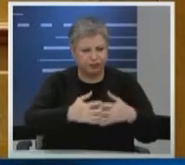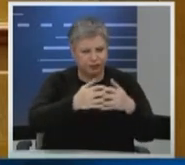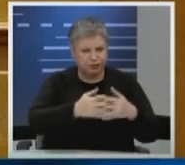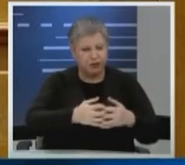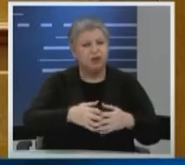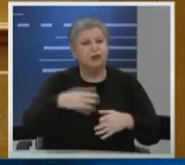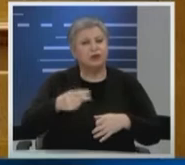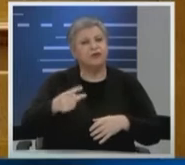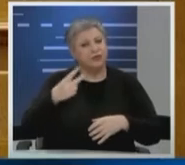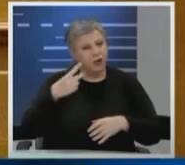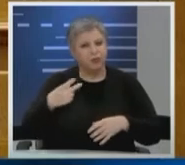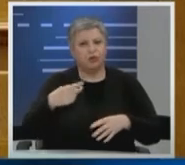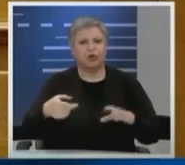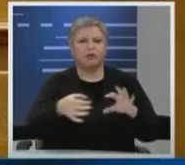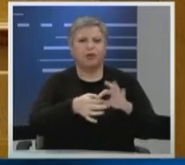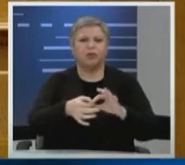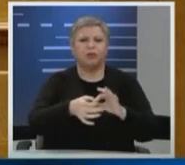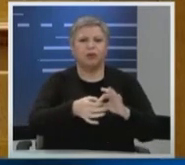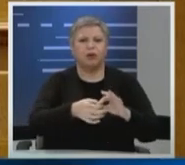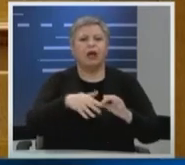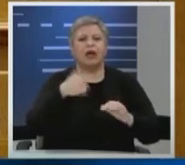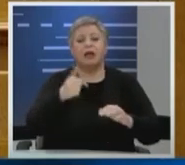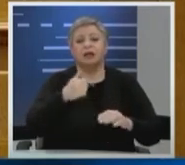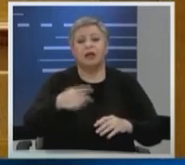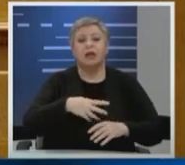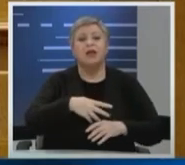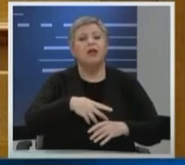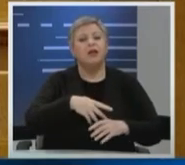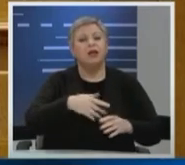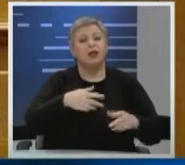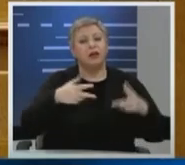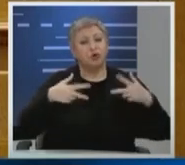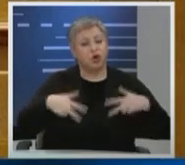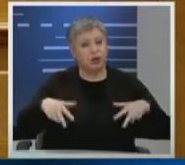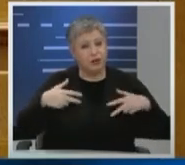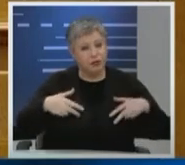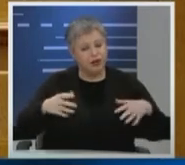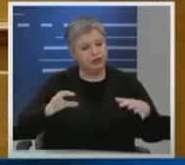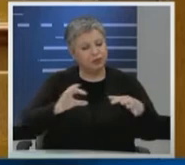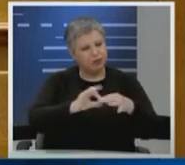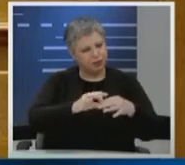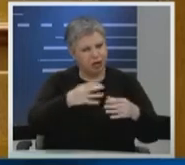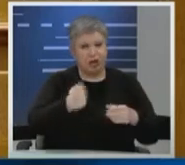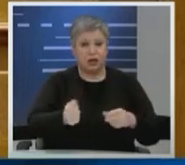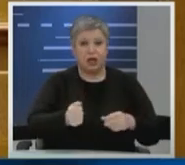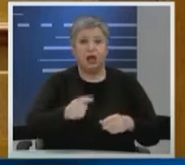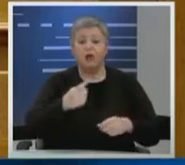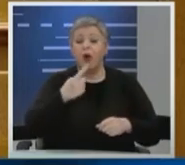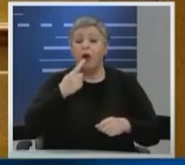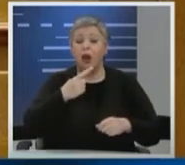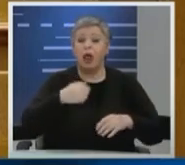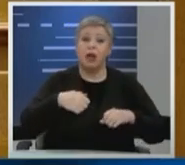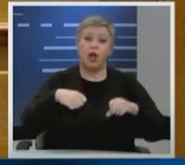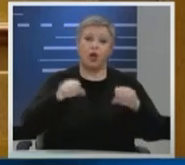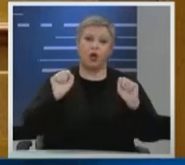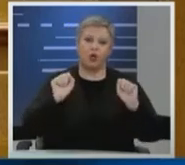σημερινή κυβέρνηση διατηρεί παρά το τυπικό, τυπική λήξη των μνημονίων, διαμορφώθηκαν αυτοί